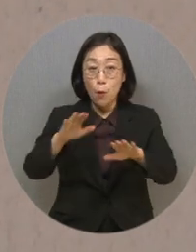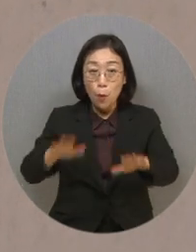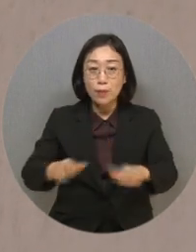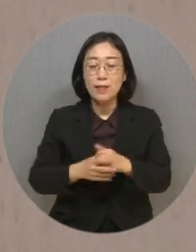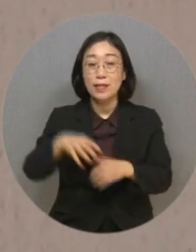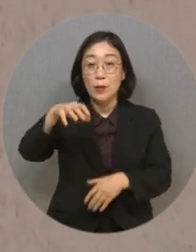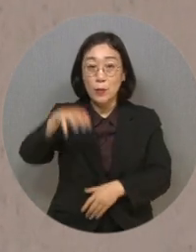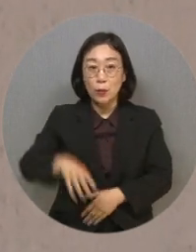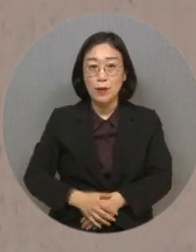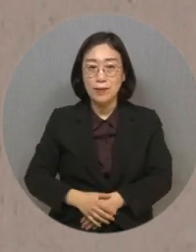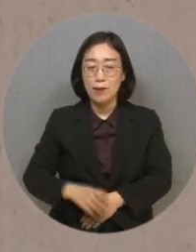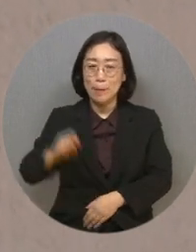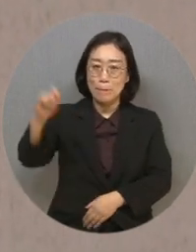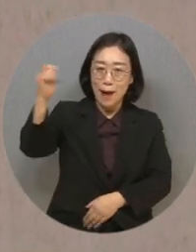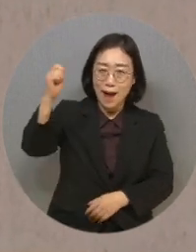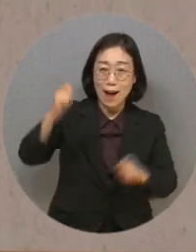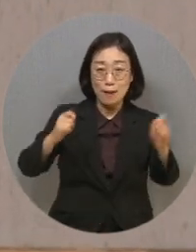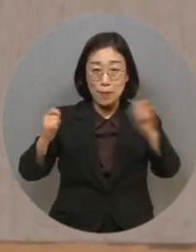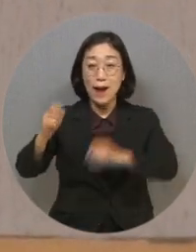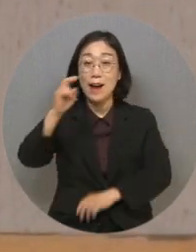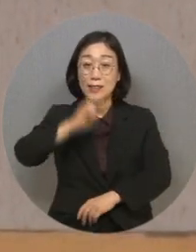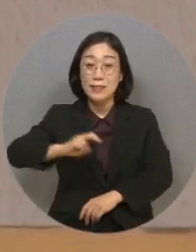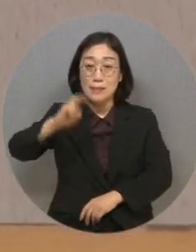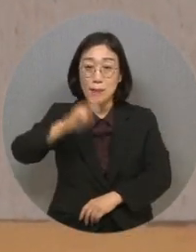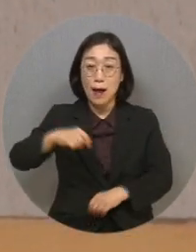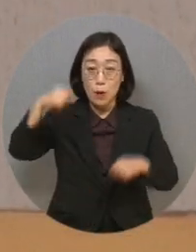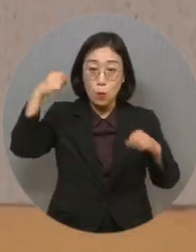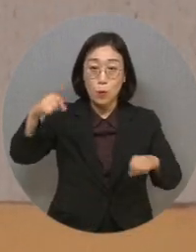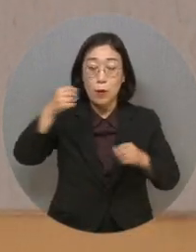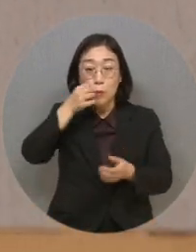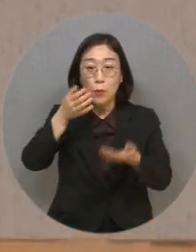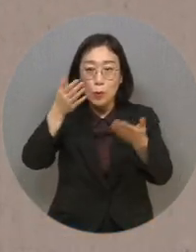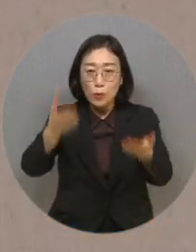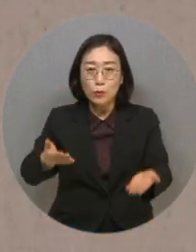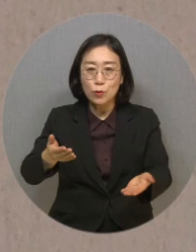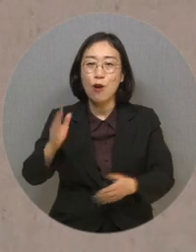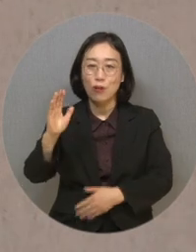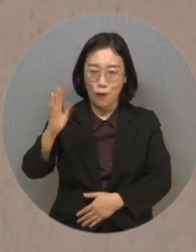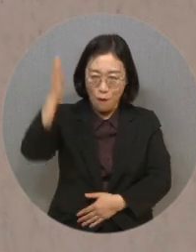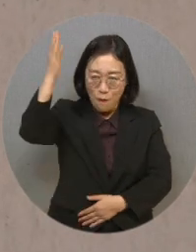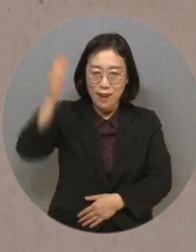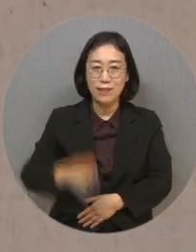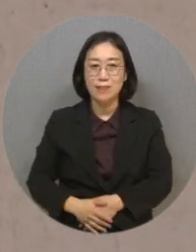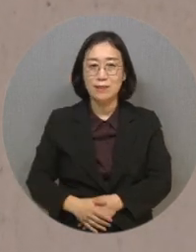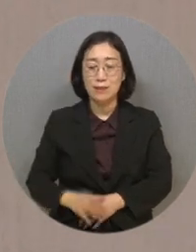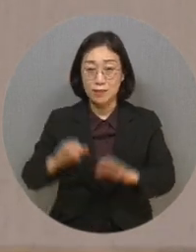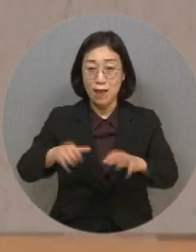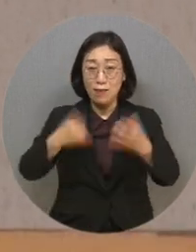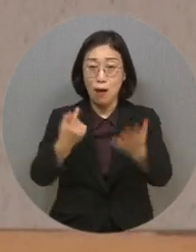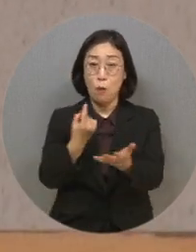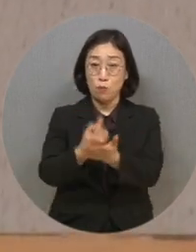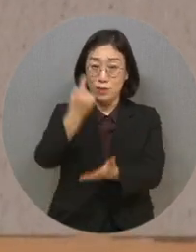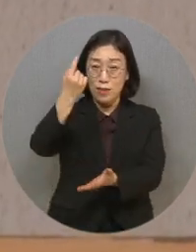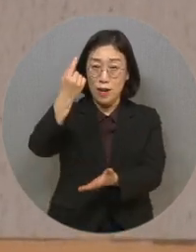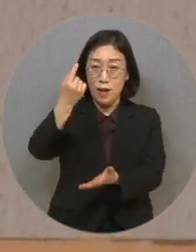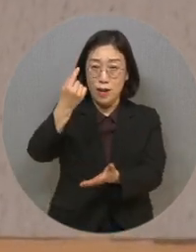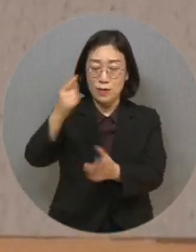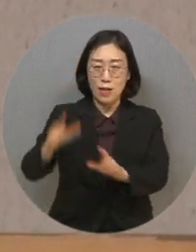이곳에서 핸드벨 공연을 할 수 있어서 영광이었습니다. 세상은 혼자 살아갈 수 없다는